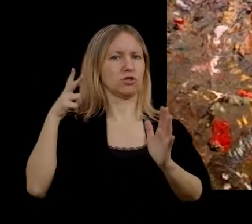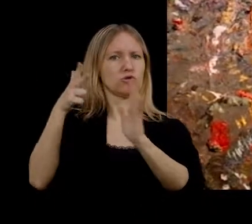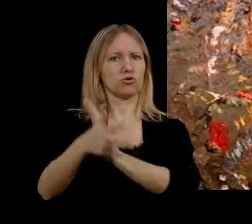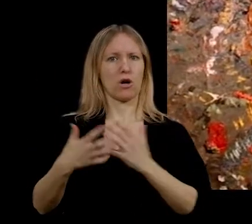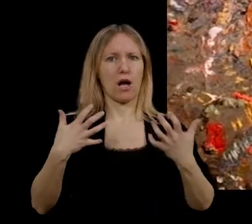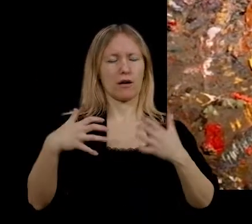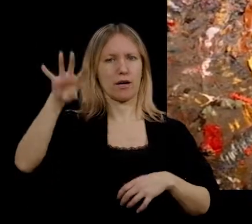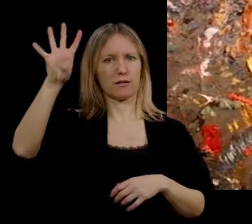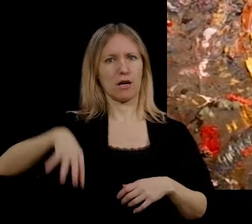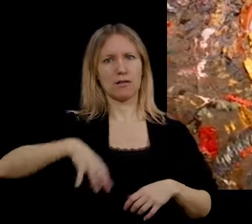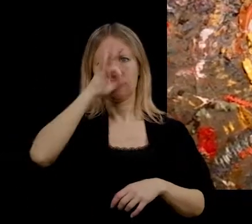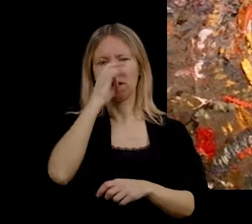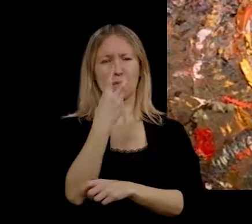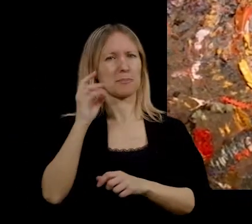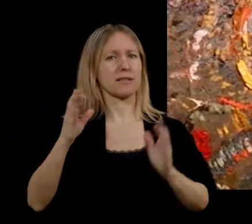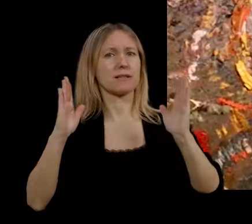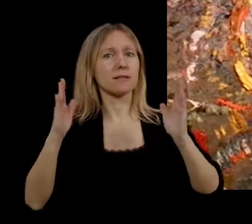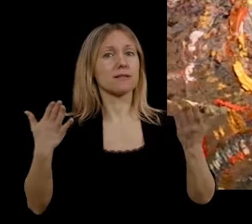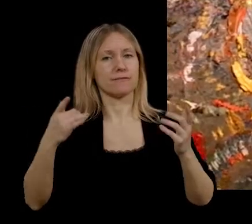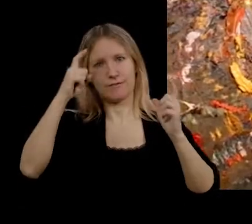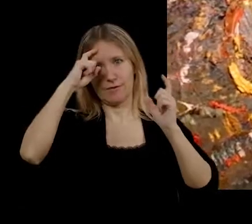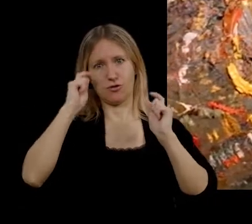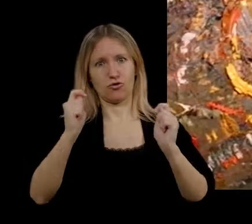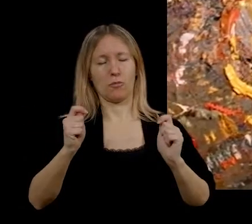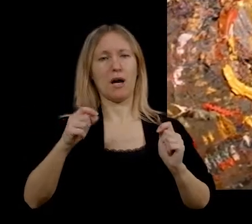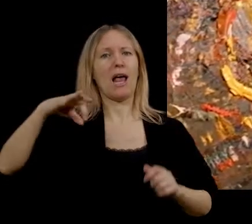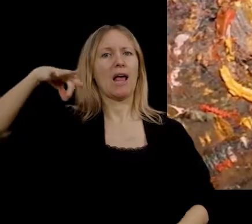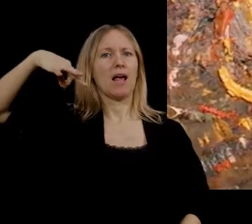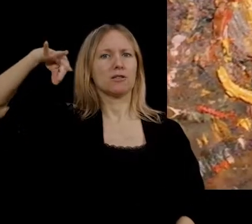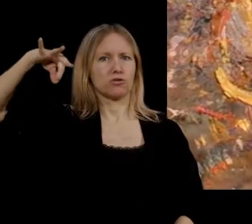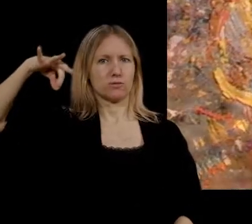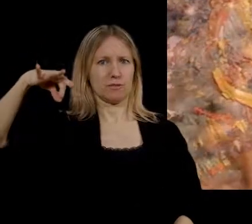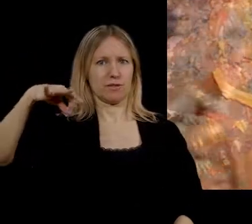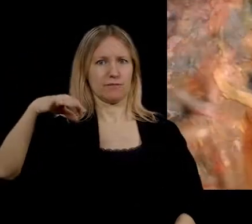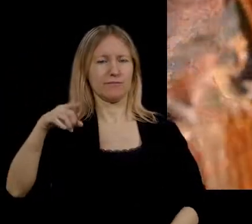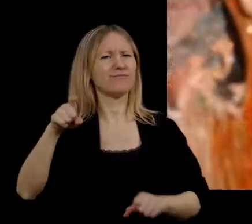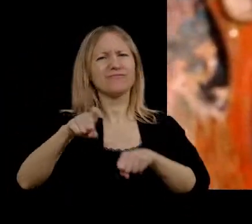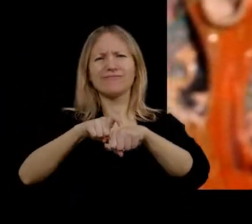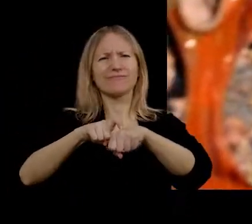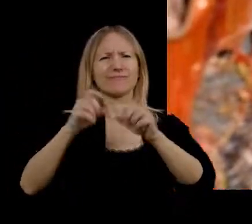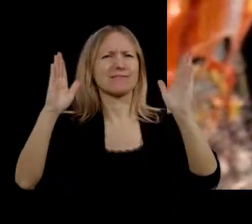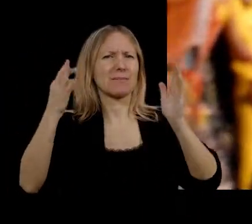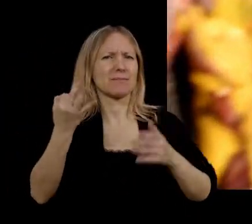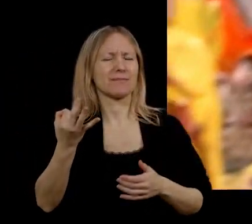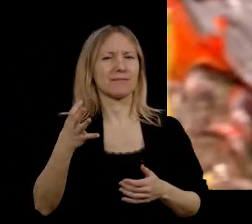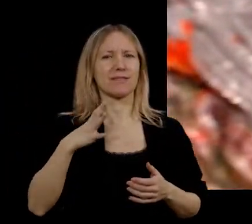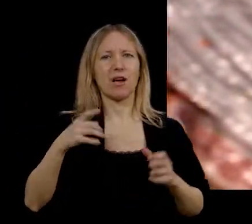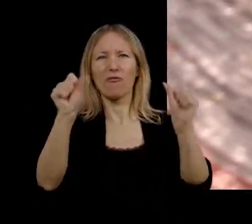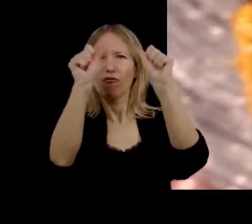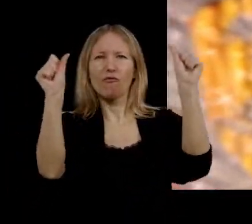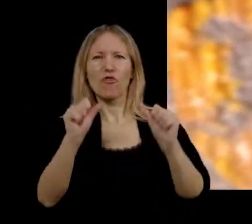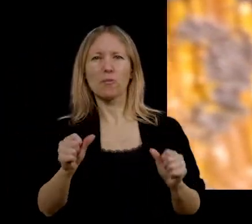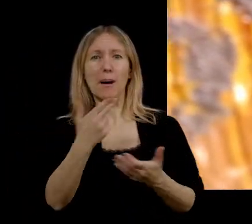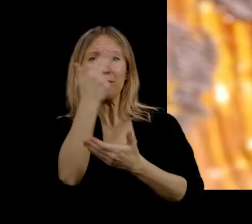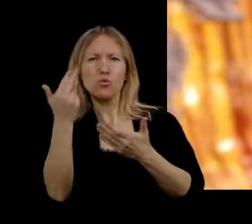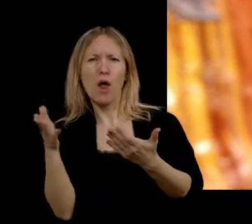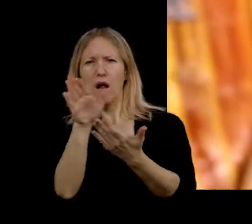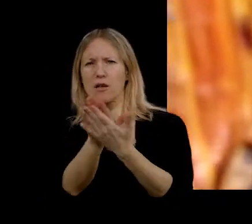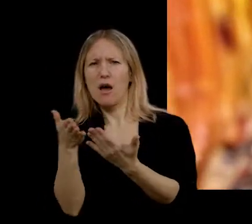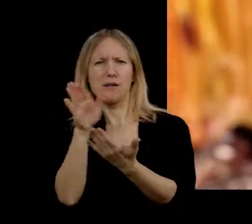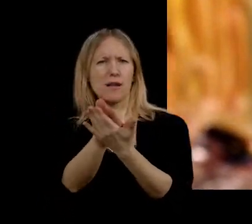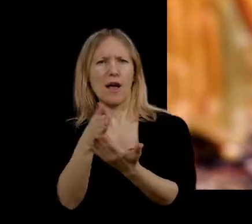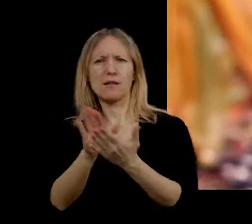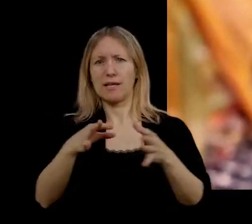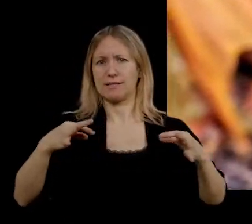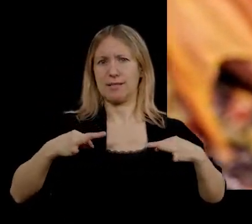en la història de l'art català del segle XX, és la coneguda com a explosivista, que es caracteritza per la manera com col·loca la pintura sobre